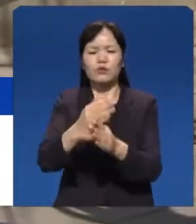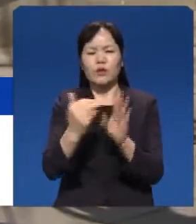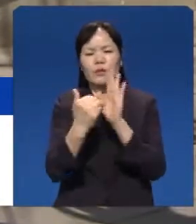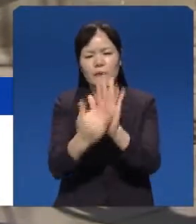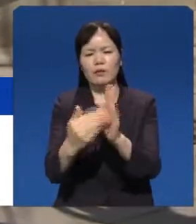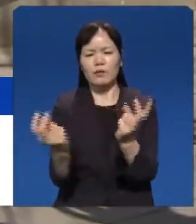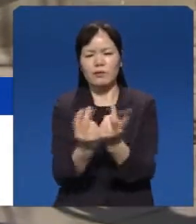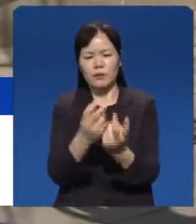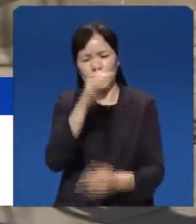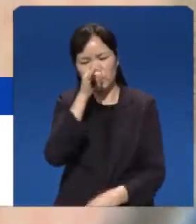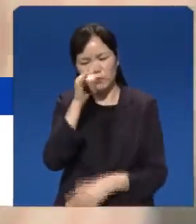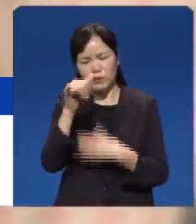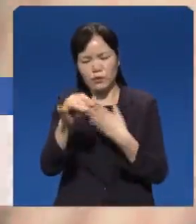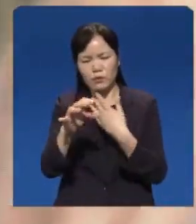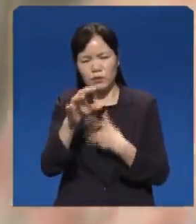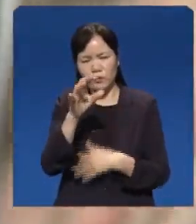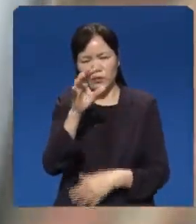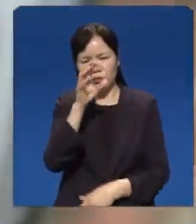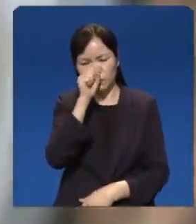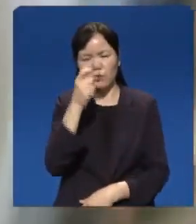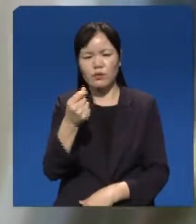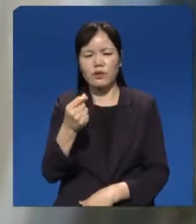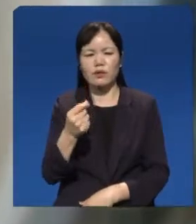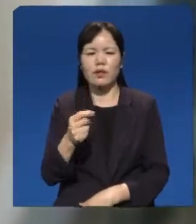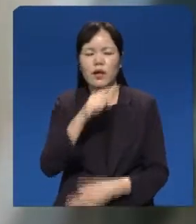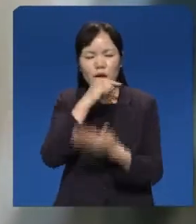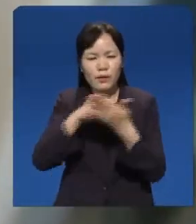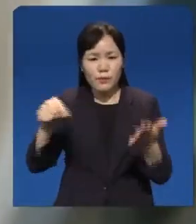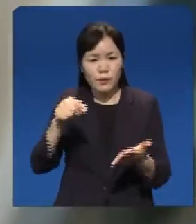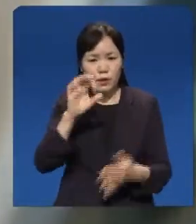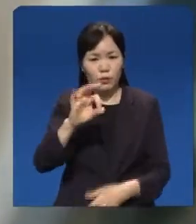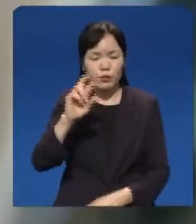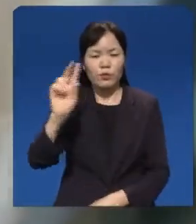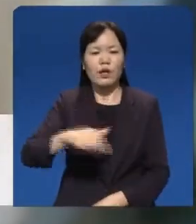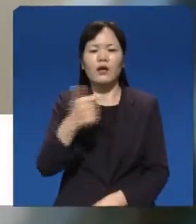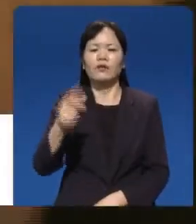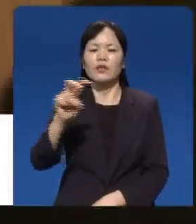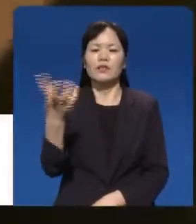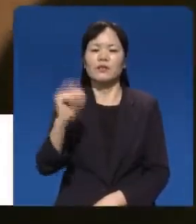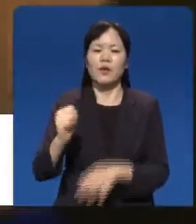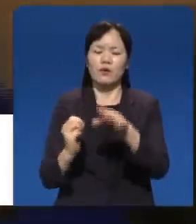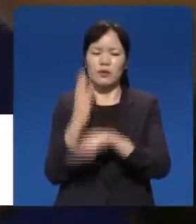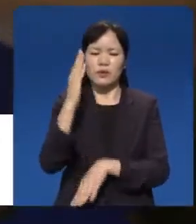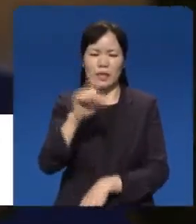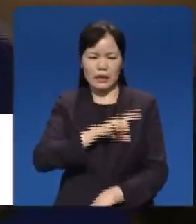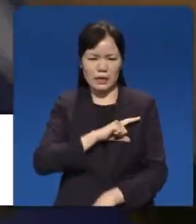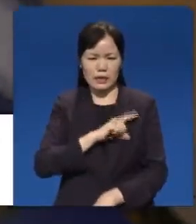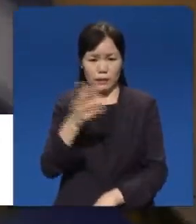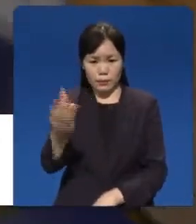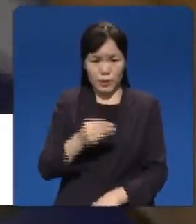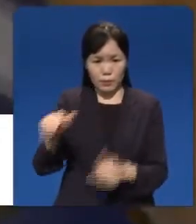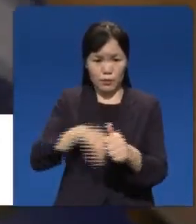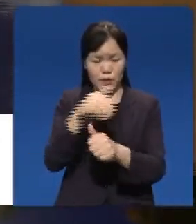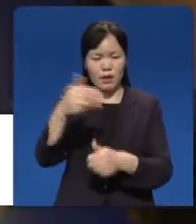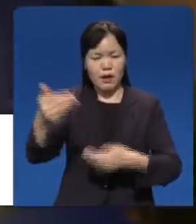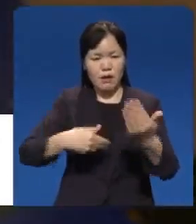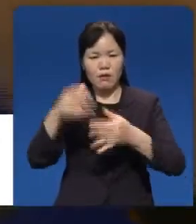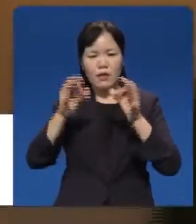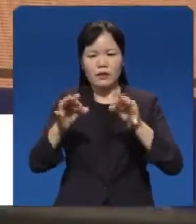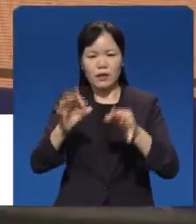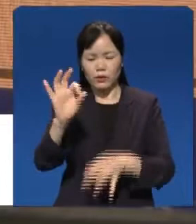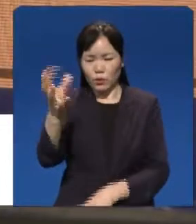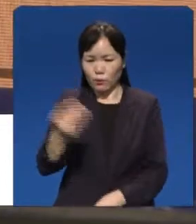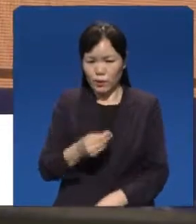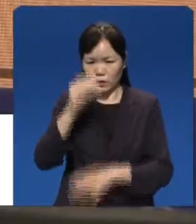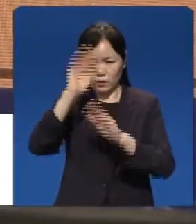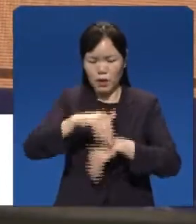이런것들이 또 생겼어요 바로 p 액만 25억원 넘습니다 이름 최 무 현황 거래은행 대출액 수 까지